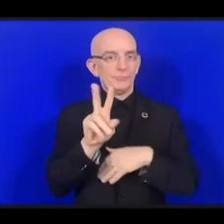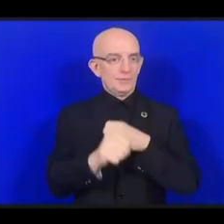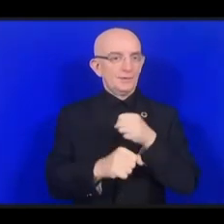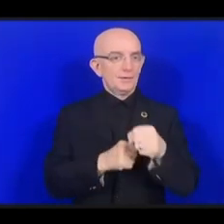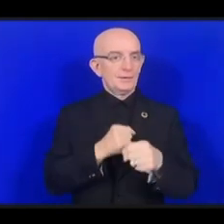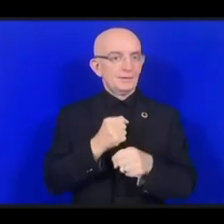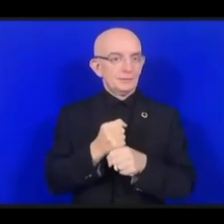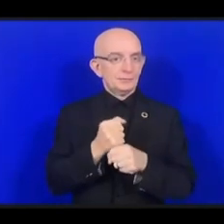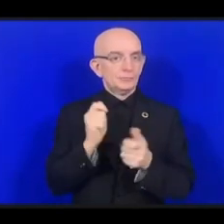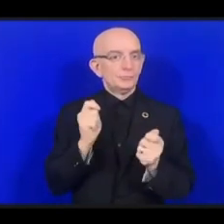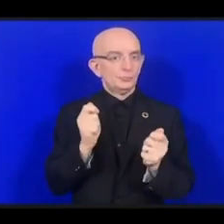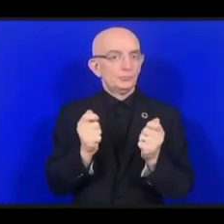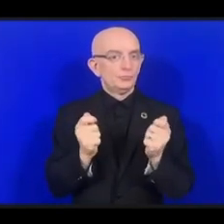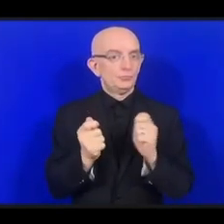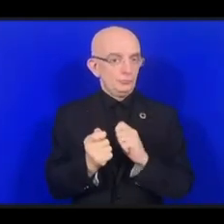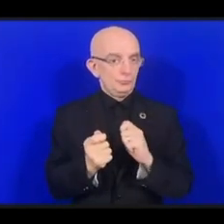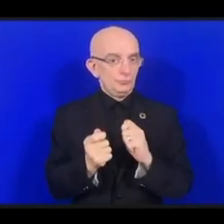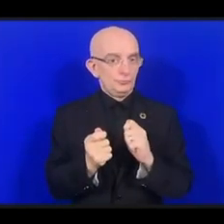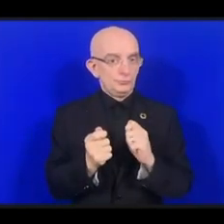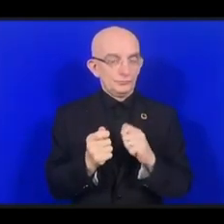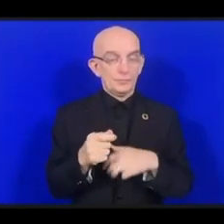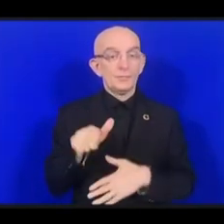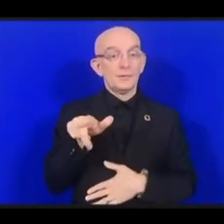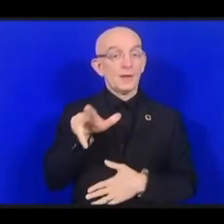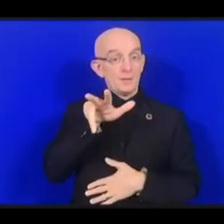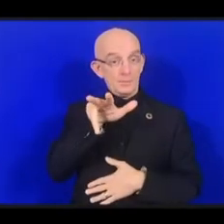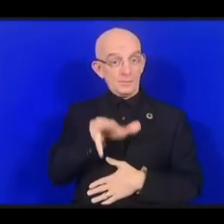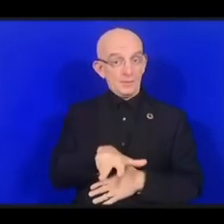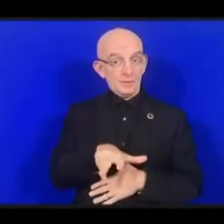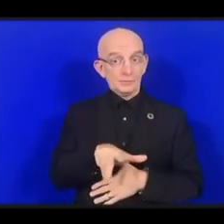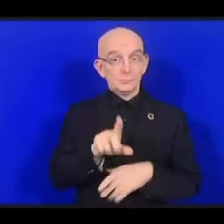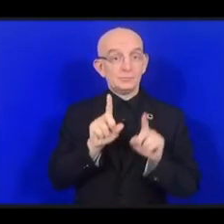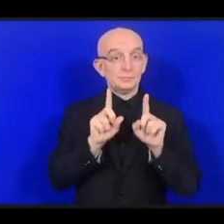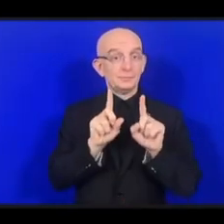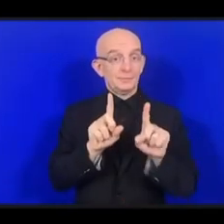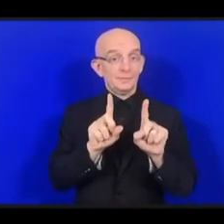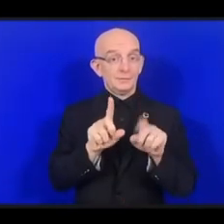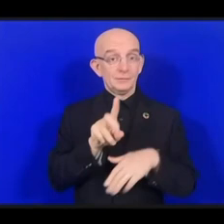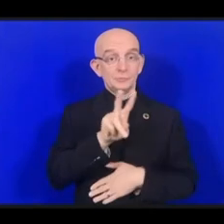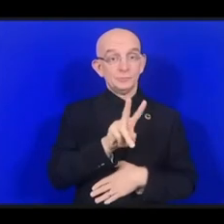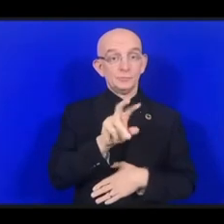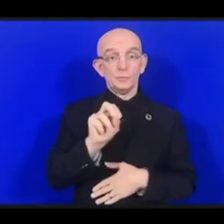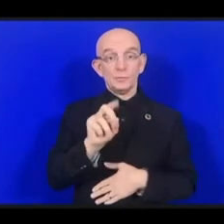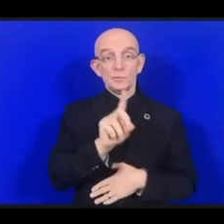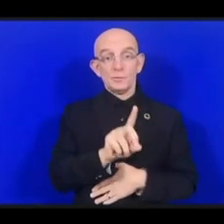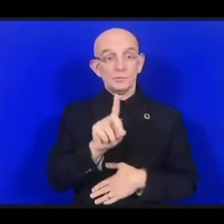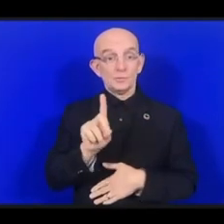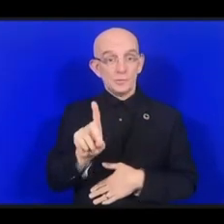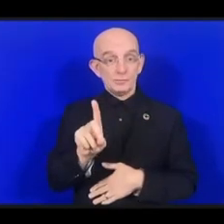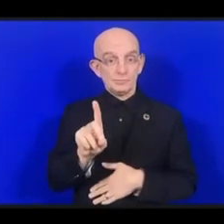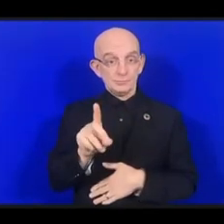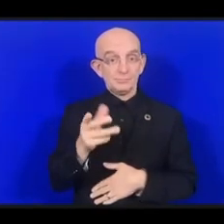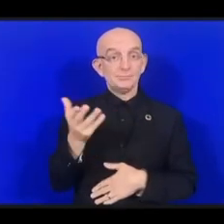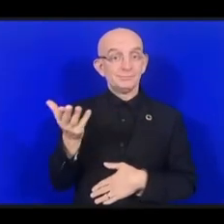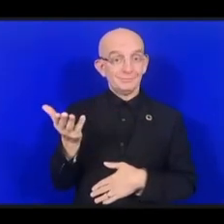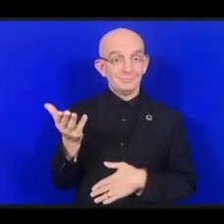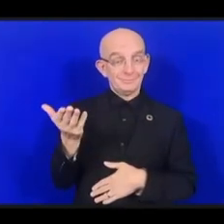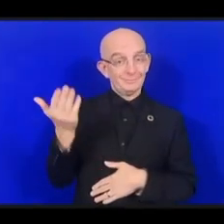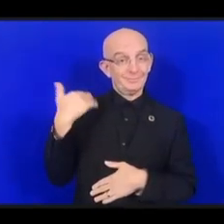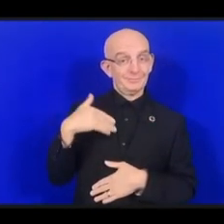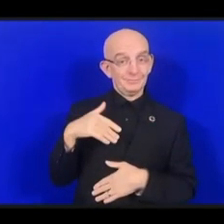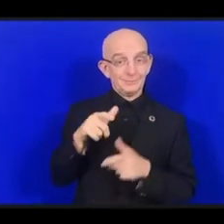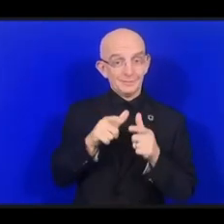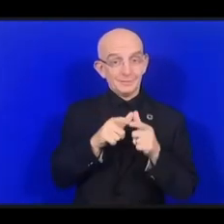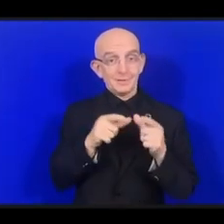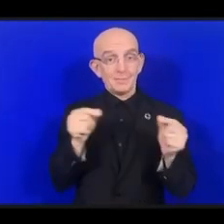le 11 mars 2011 un grand tremblement de terre à l'est du Japon s'est